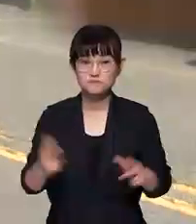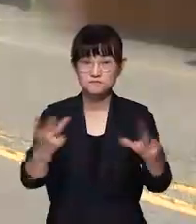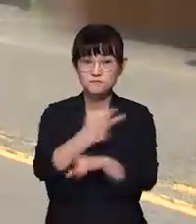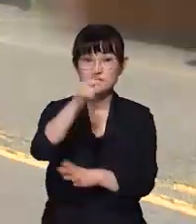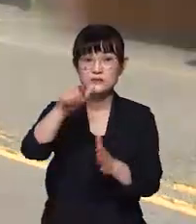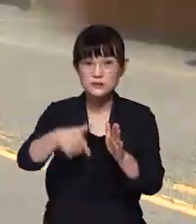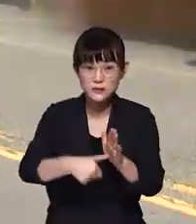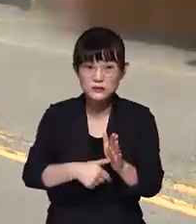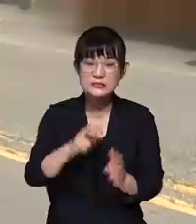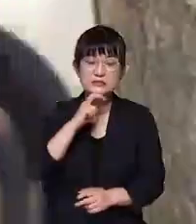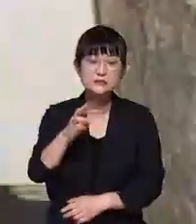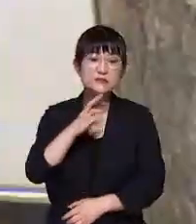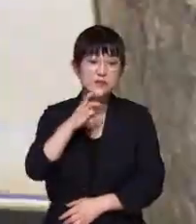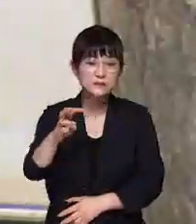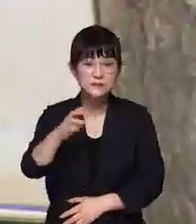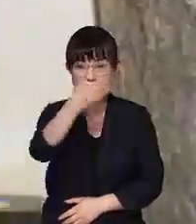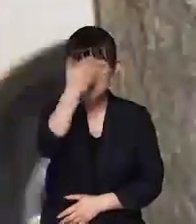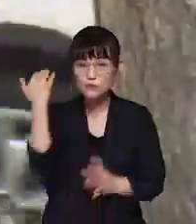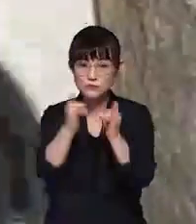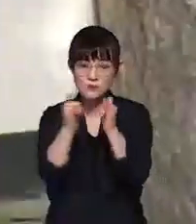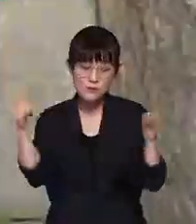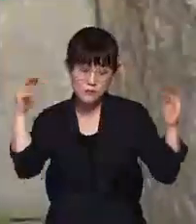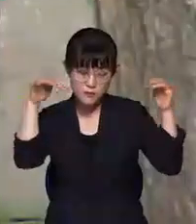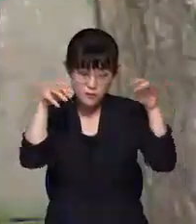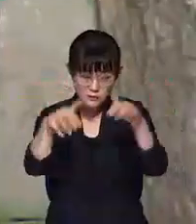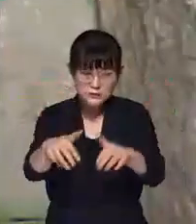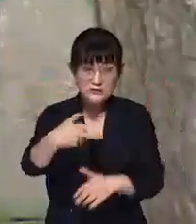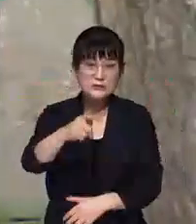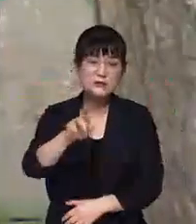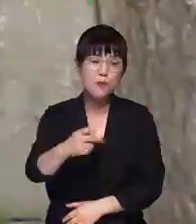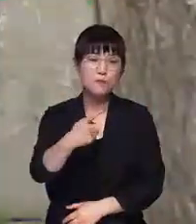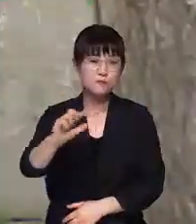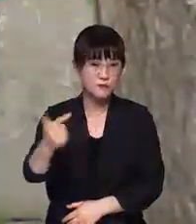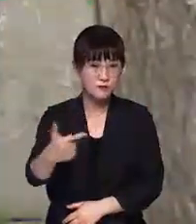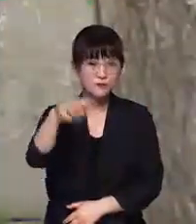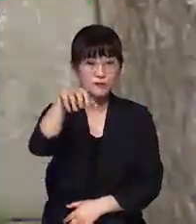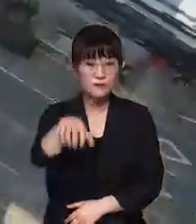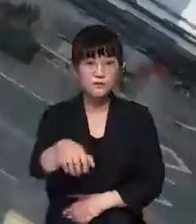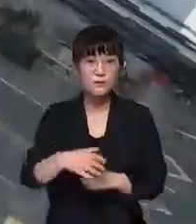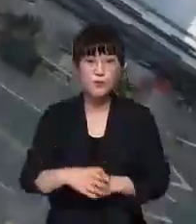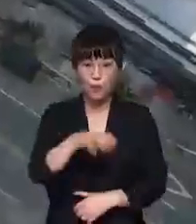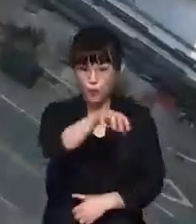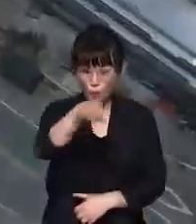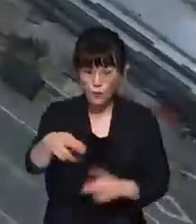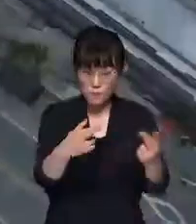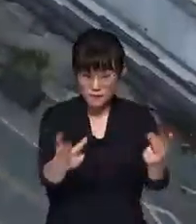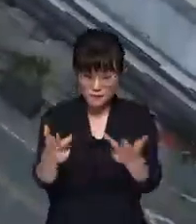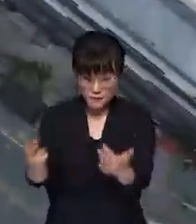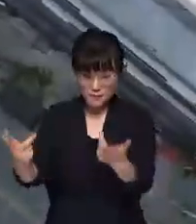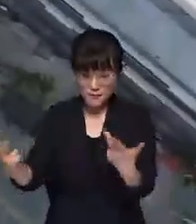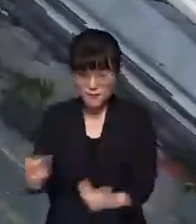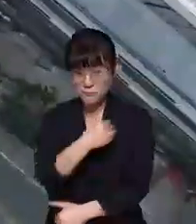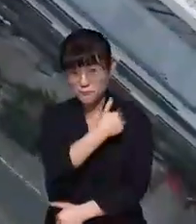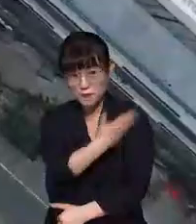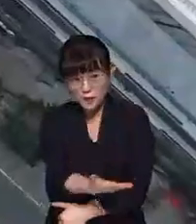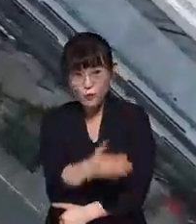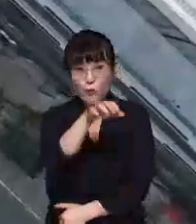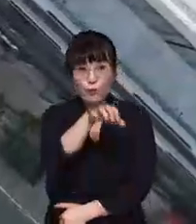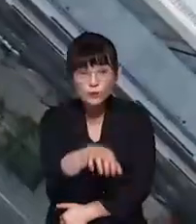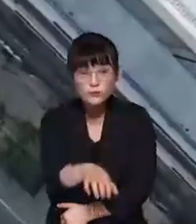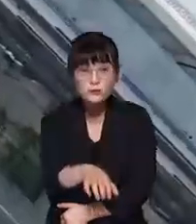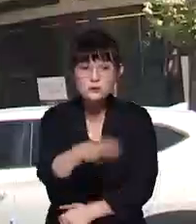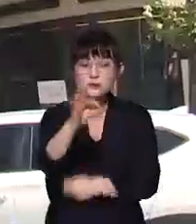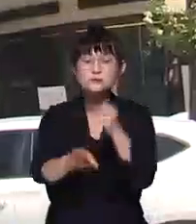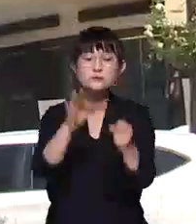주말이면 20, 30대 젊은이들로 북적이는 광주 첨단 시리단길입니다. 곳곳이 빈 땅으로 방치되던 이곳은